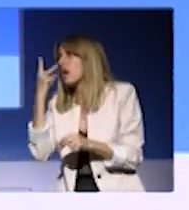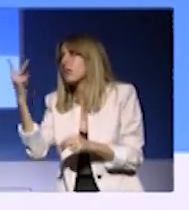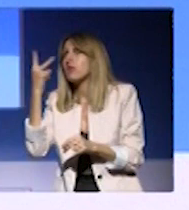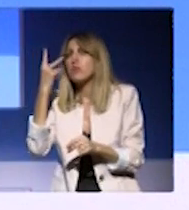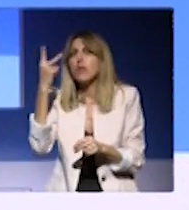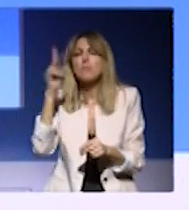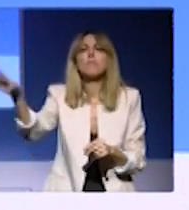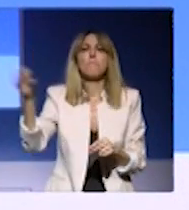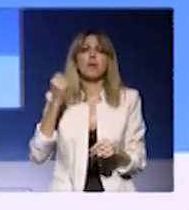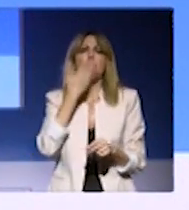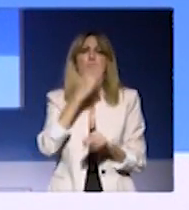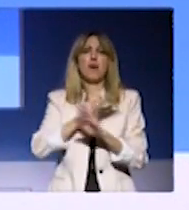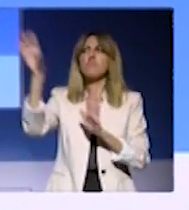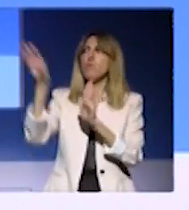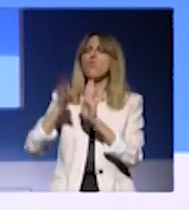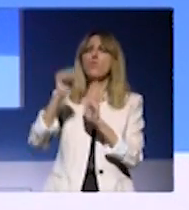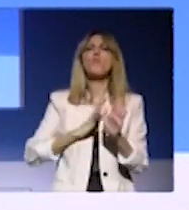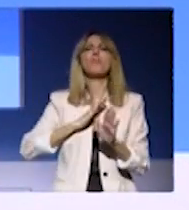χώρας να γίνει. Άρα